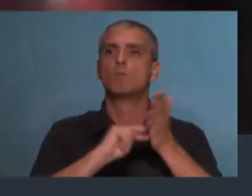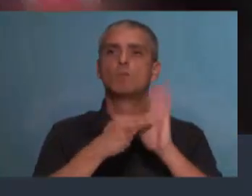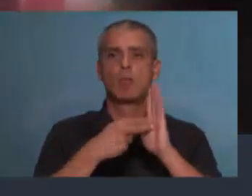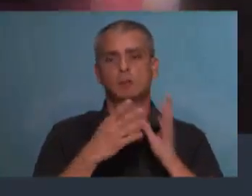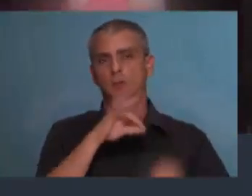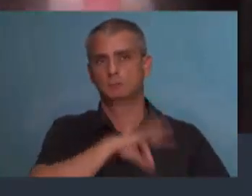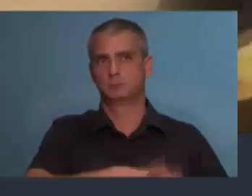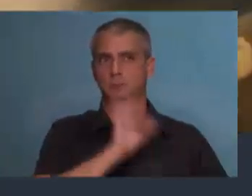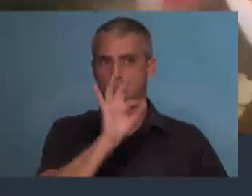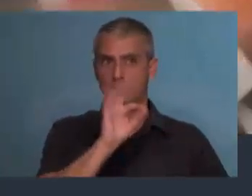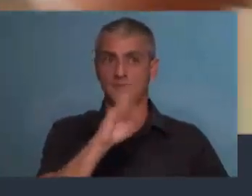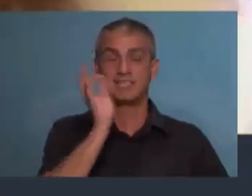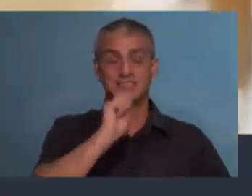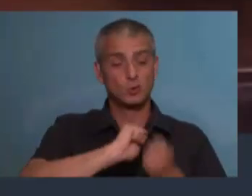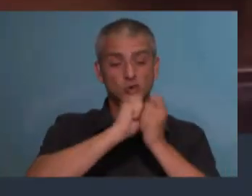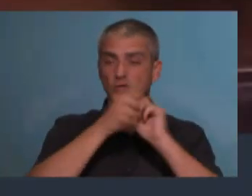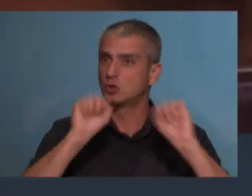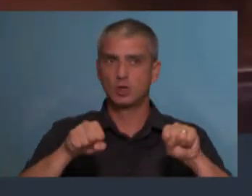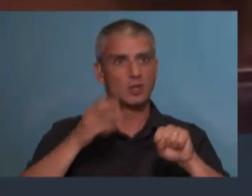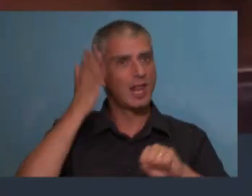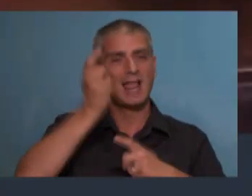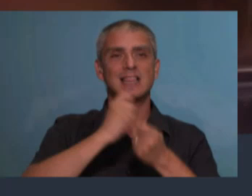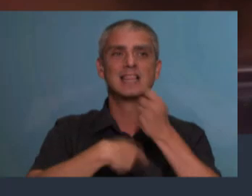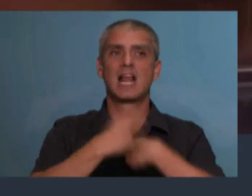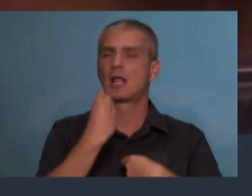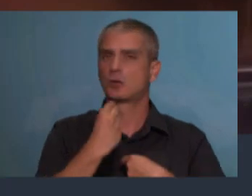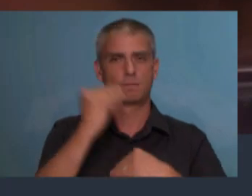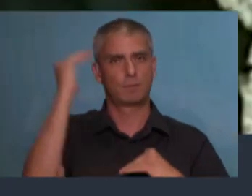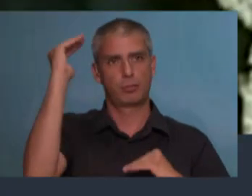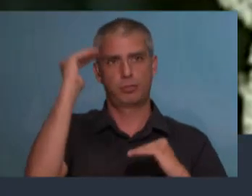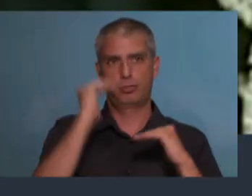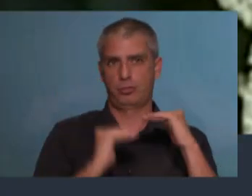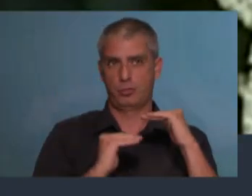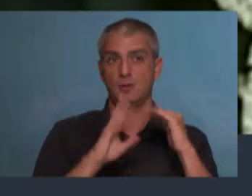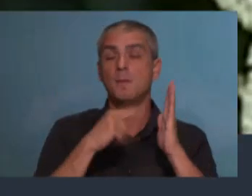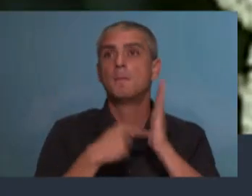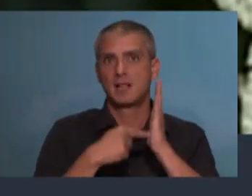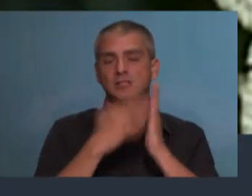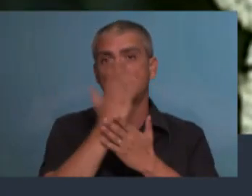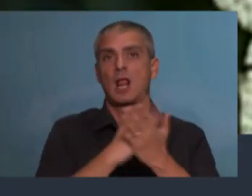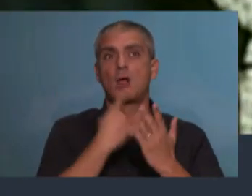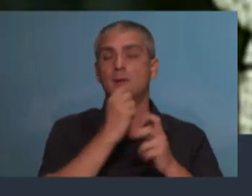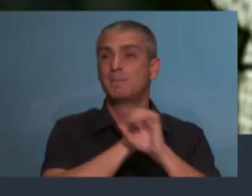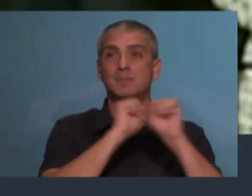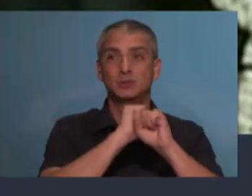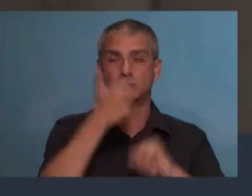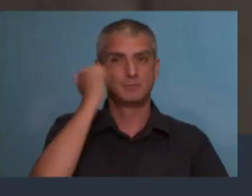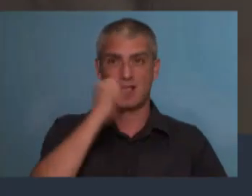לטובתו, והסיכוי לשינוי המשטר ולעתיד כלכלי טוב הולך ומתמעט. אולי בגלל זה יש הטוענים שהפיצוצים אמש